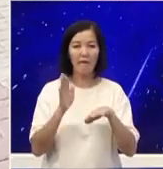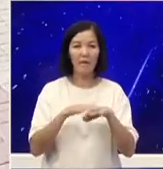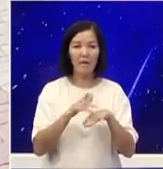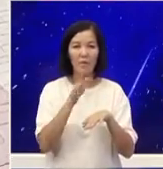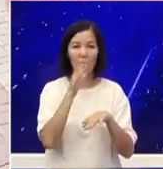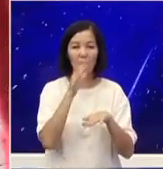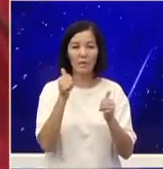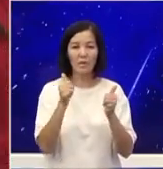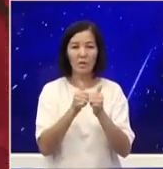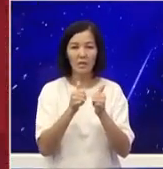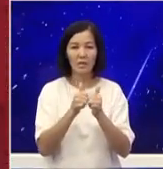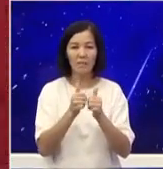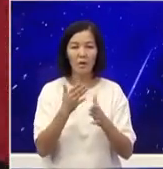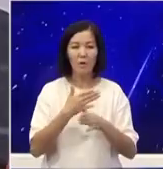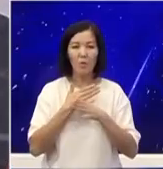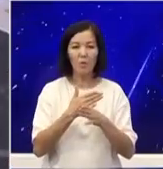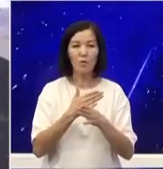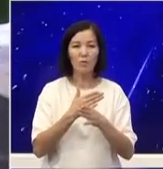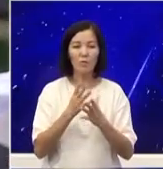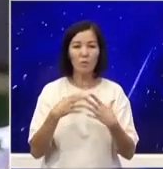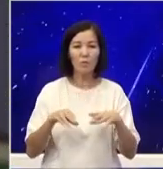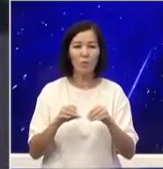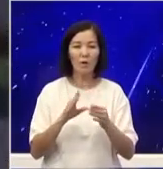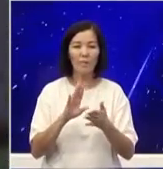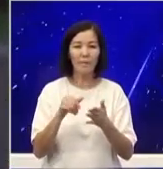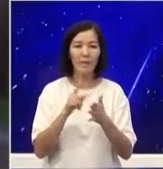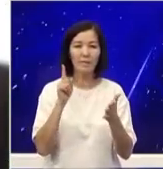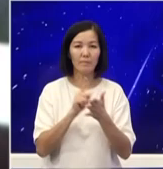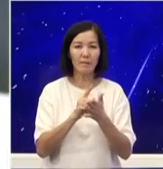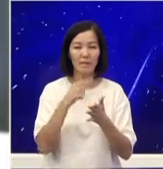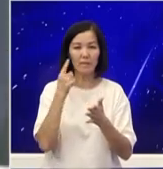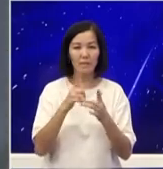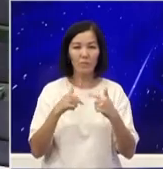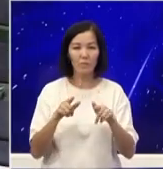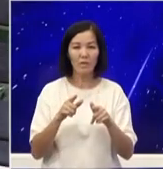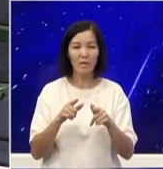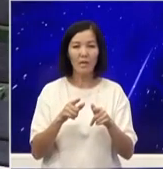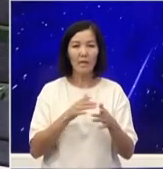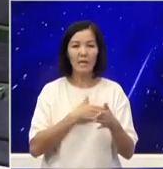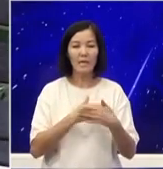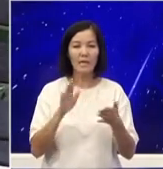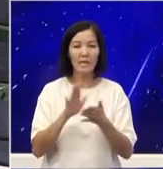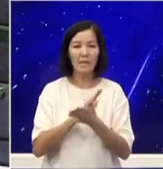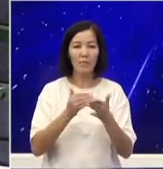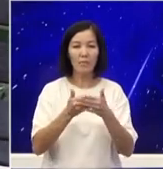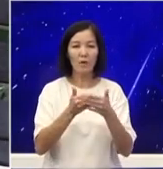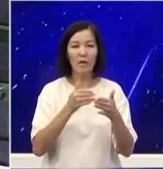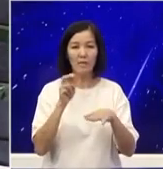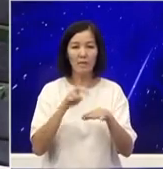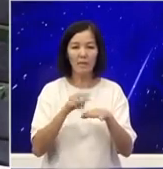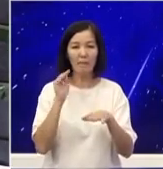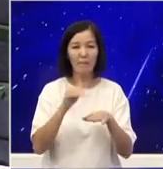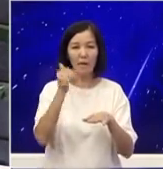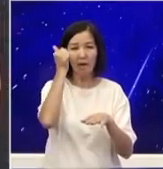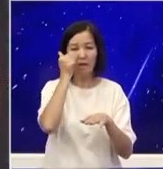олардың жаннан табылып, барынша қолдау көрсету қоғамның басты міндеті дейді ұйымдастырушылар. Еріктілер бұған дейін дәрігерлерге